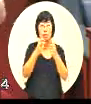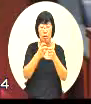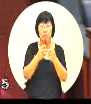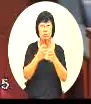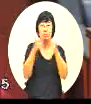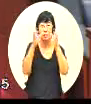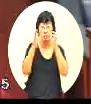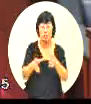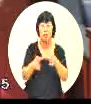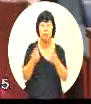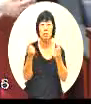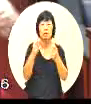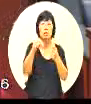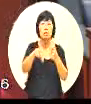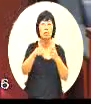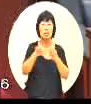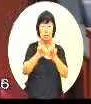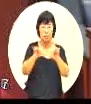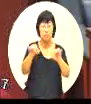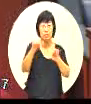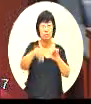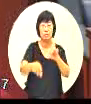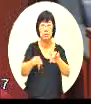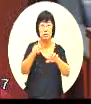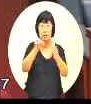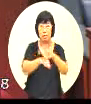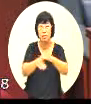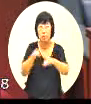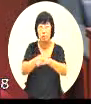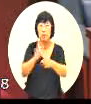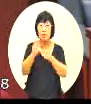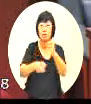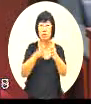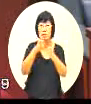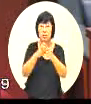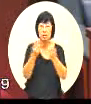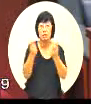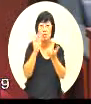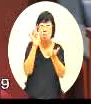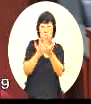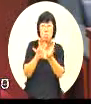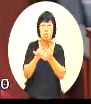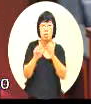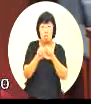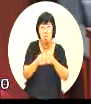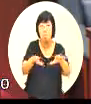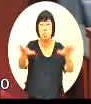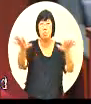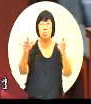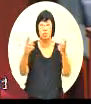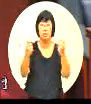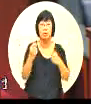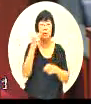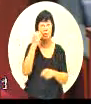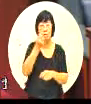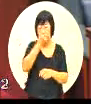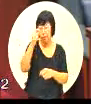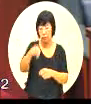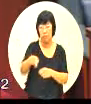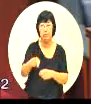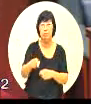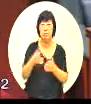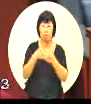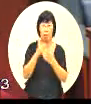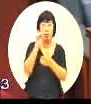毒药放在地下让它渗透二十年，那是不对的。是我发现你是污染控制厂址，我就要求你限期改